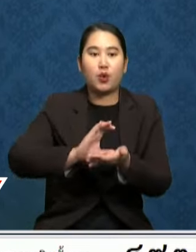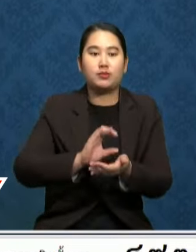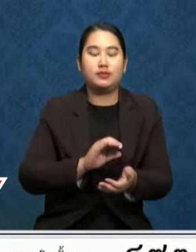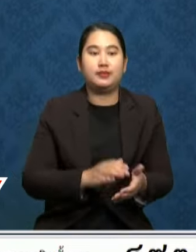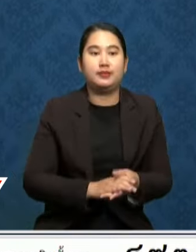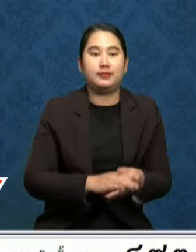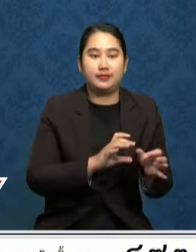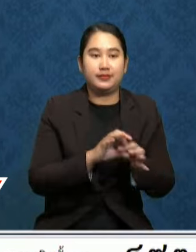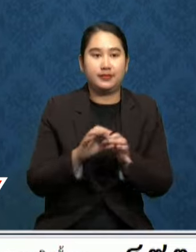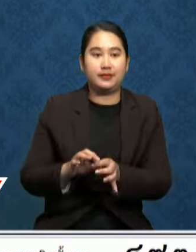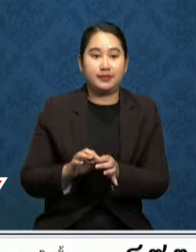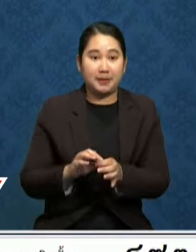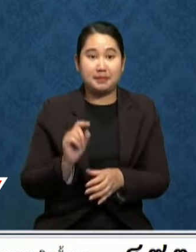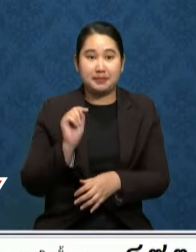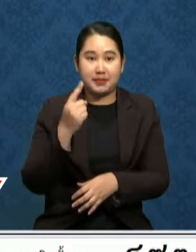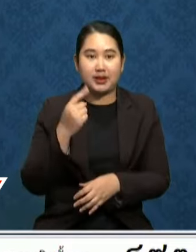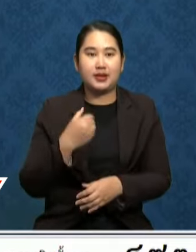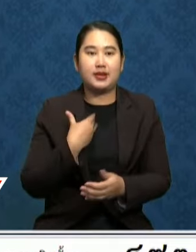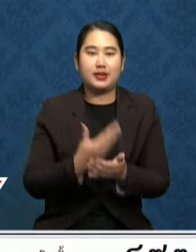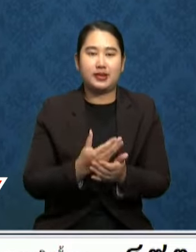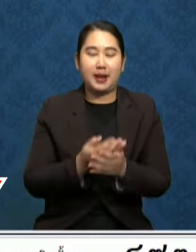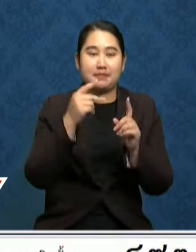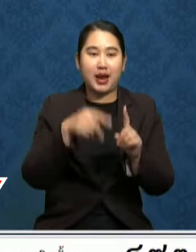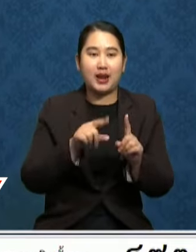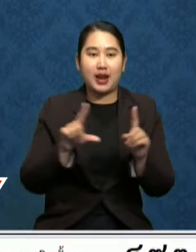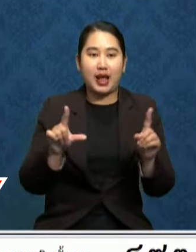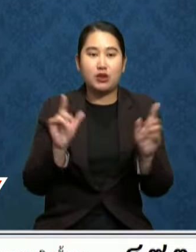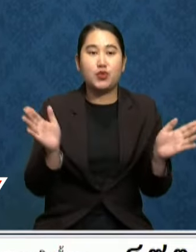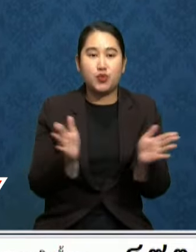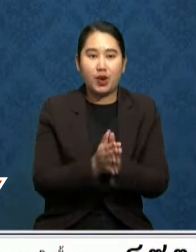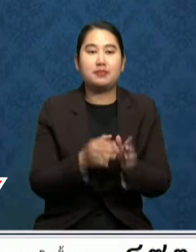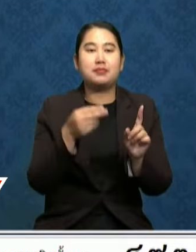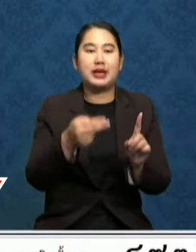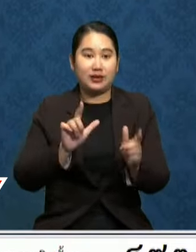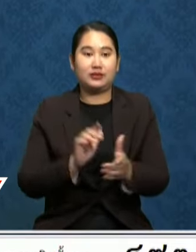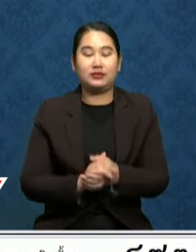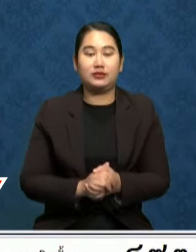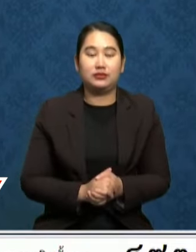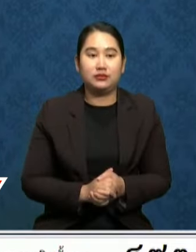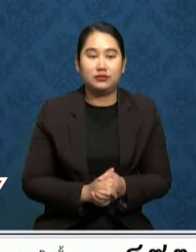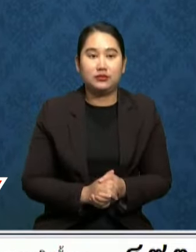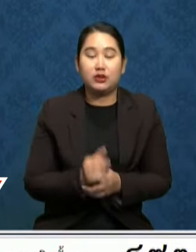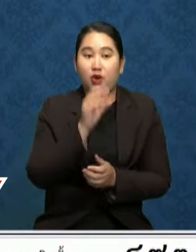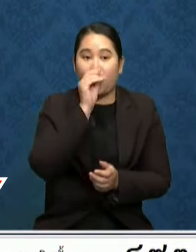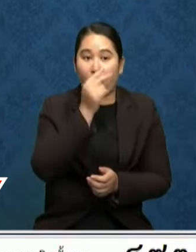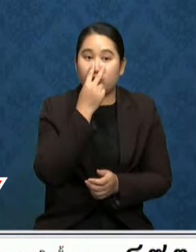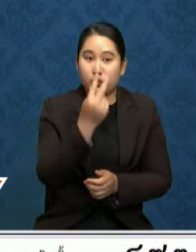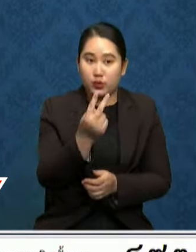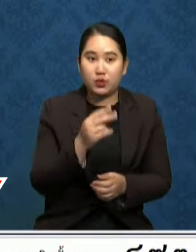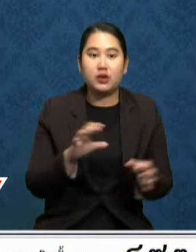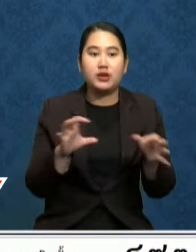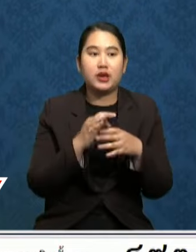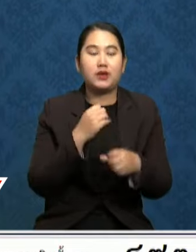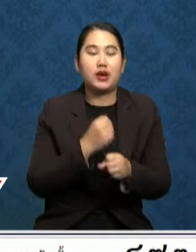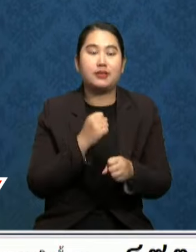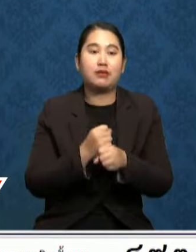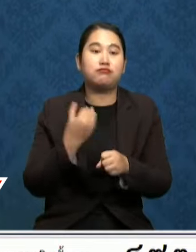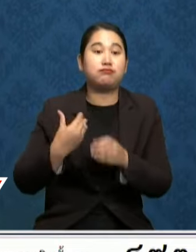รรนใหม่สำับเกรือประกอบการ